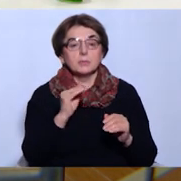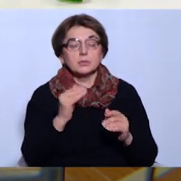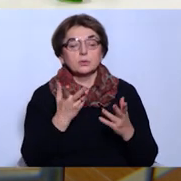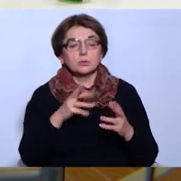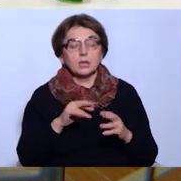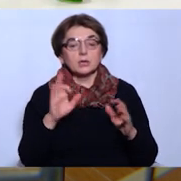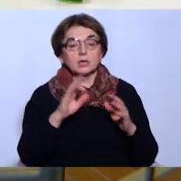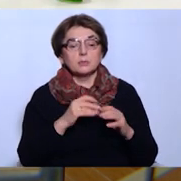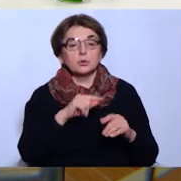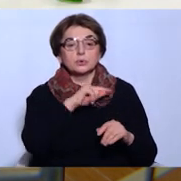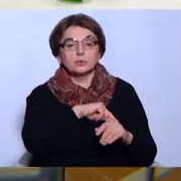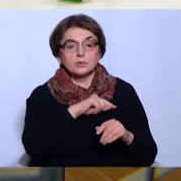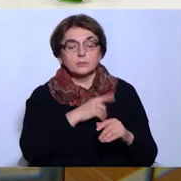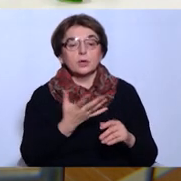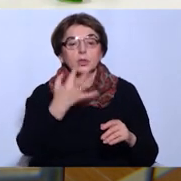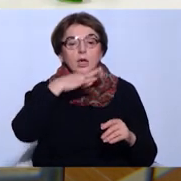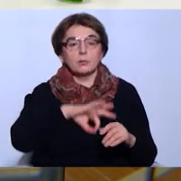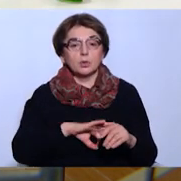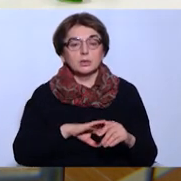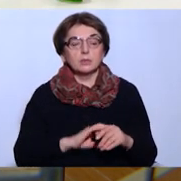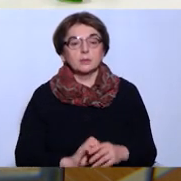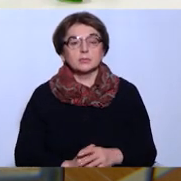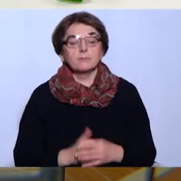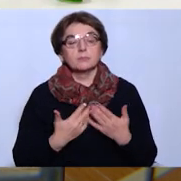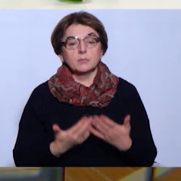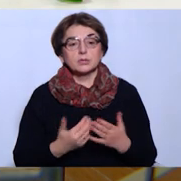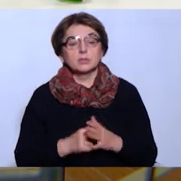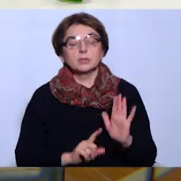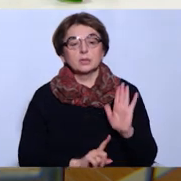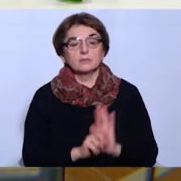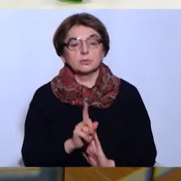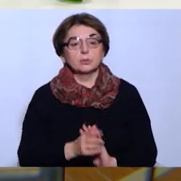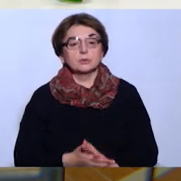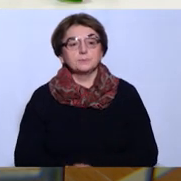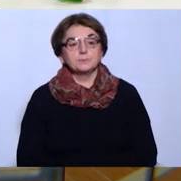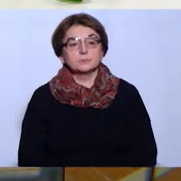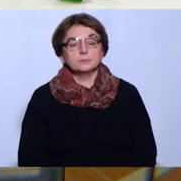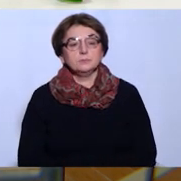ქიმიურ თვისებებს და ასევე გამოყენებას. მაშასე დავიწყოთ.